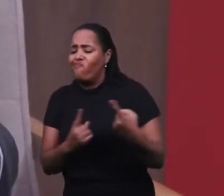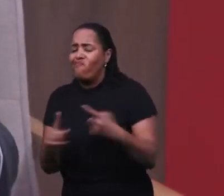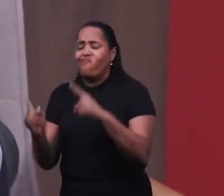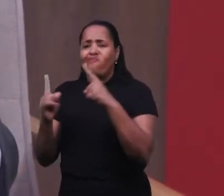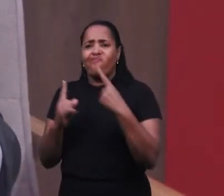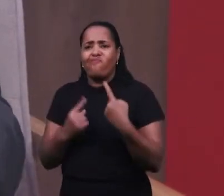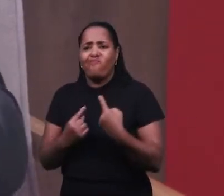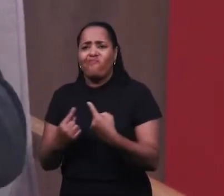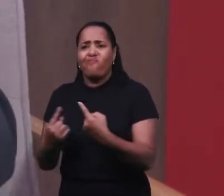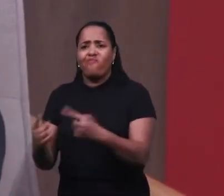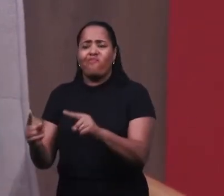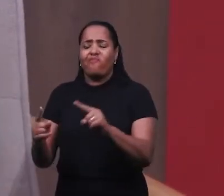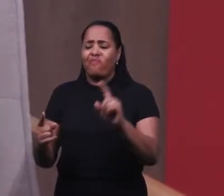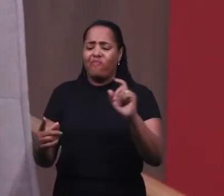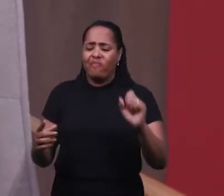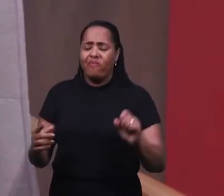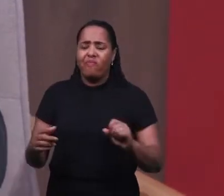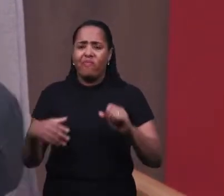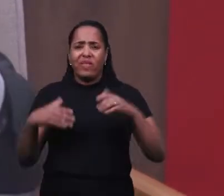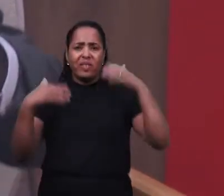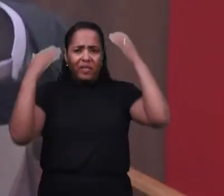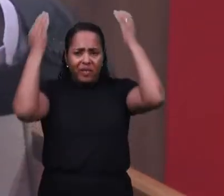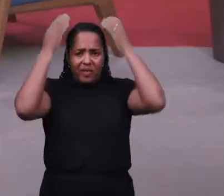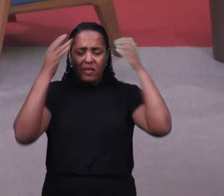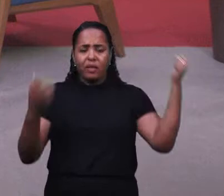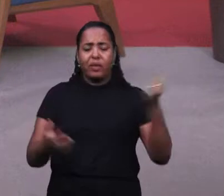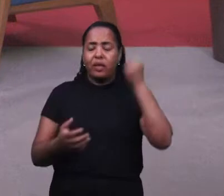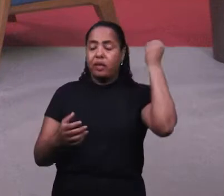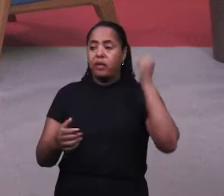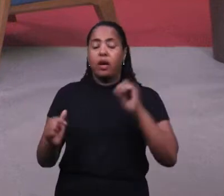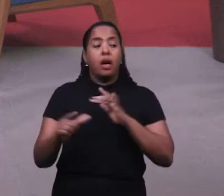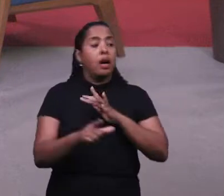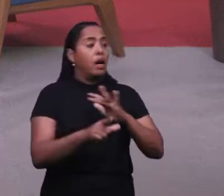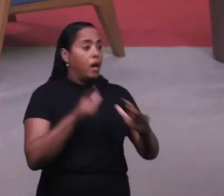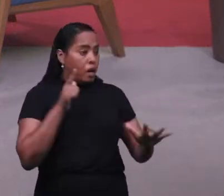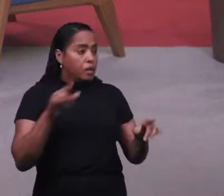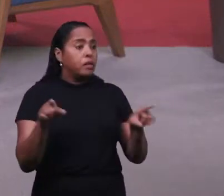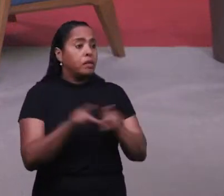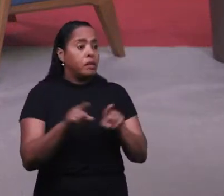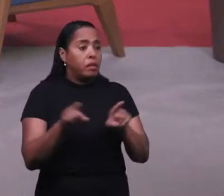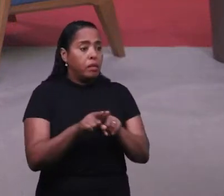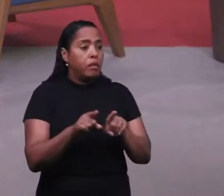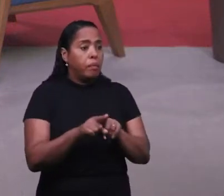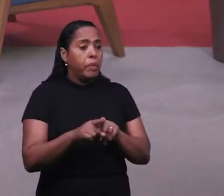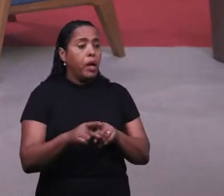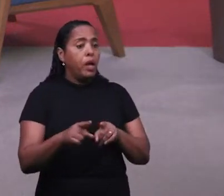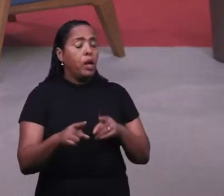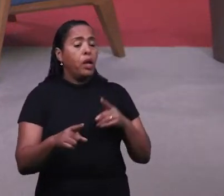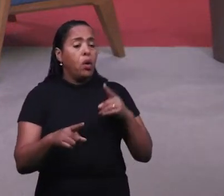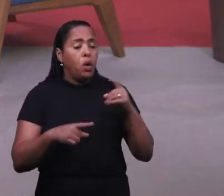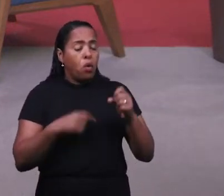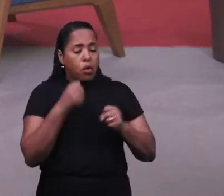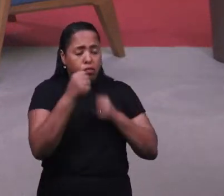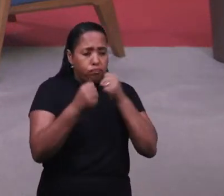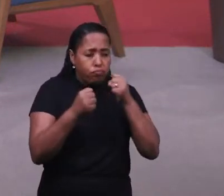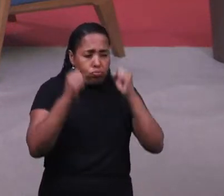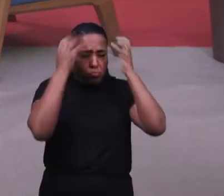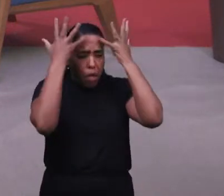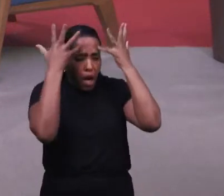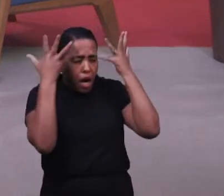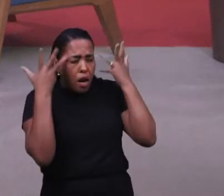entamées par le roi Saül, même avant, n'est-ce pas, quand il a fait face au lion, l'ours, cela a servi de témoignage, n'est-ce